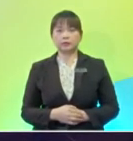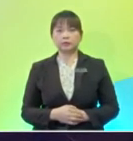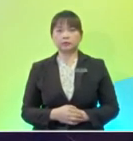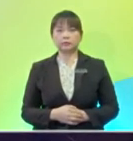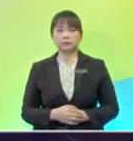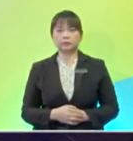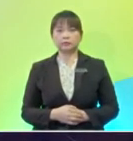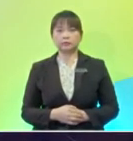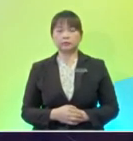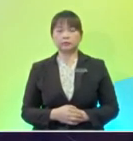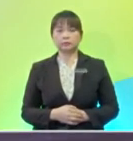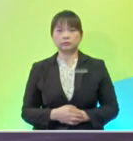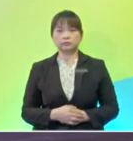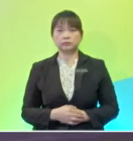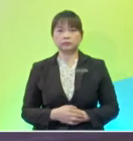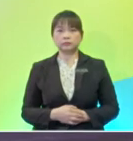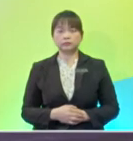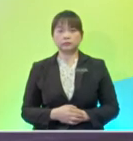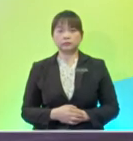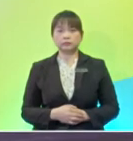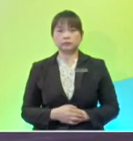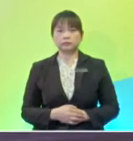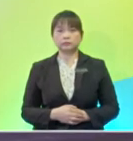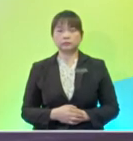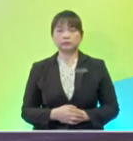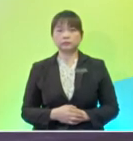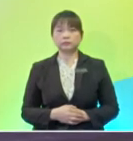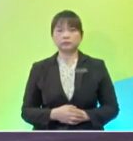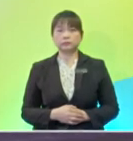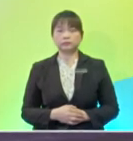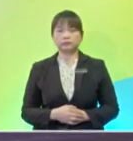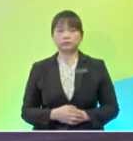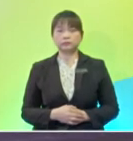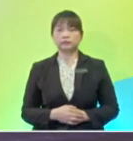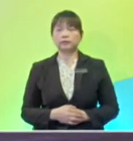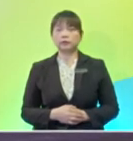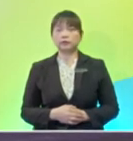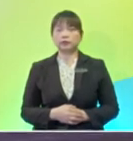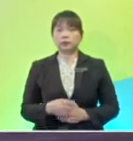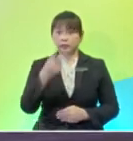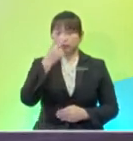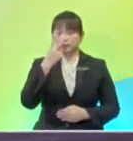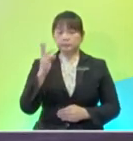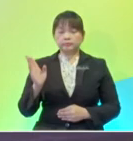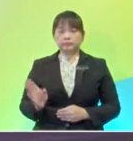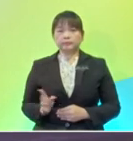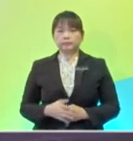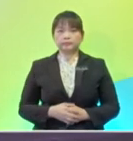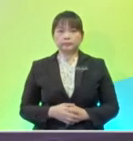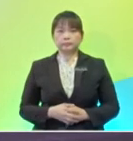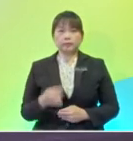juga atas tuh kita anggap sebagai C Oke jadi itu C jari-jari Oke kita buat satu